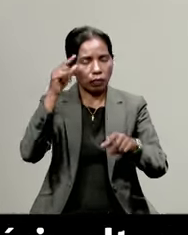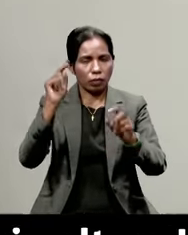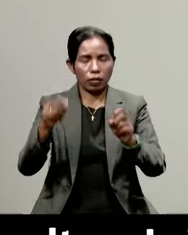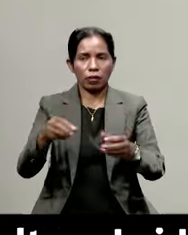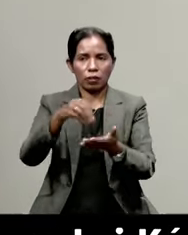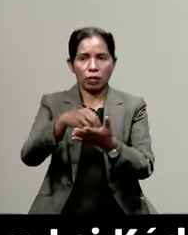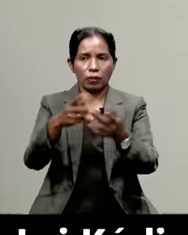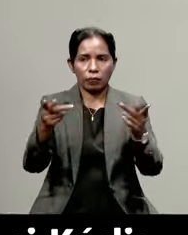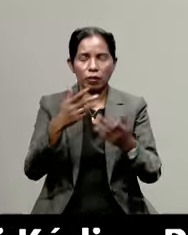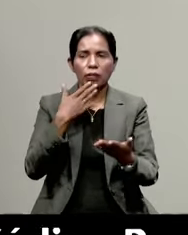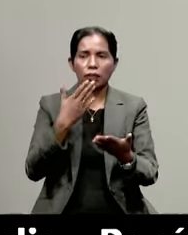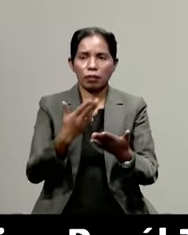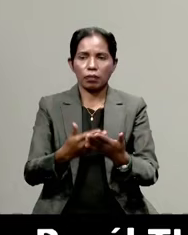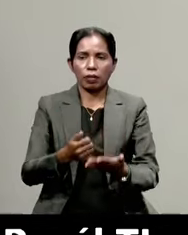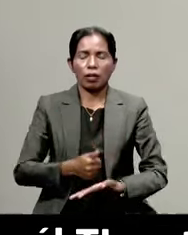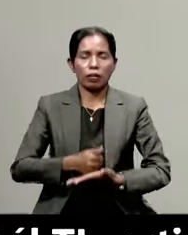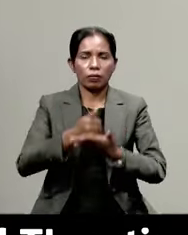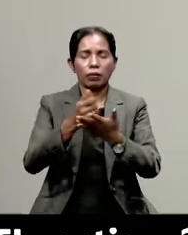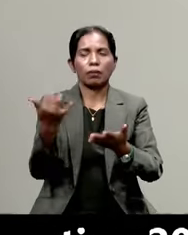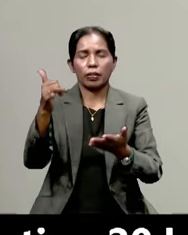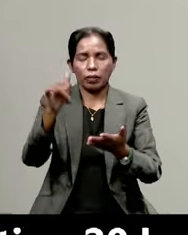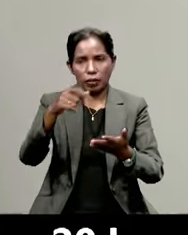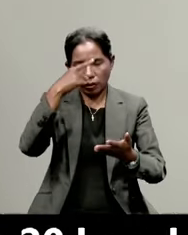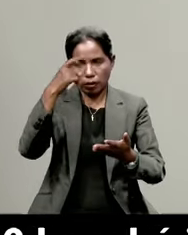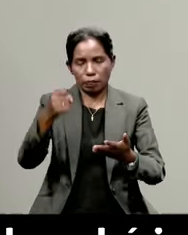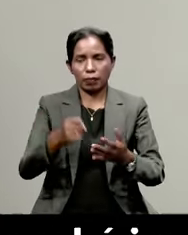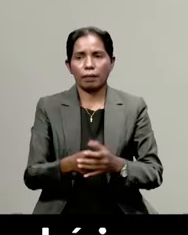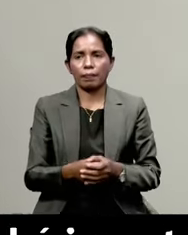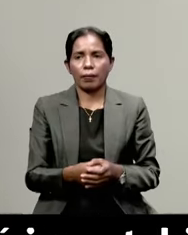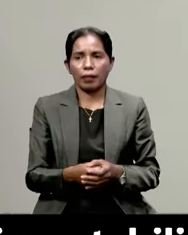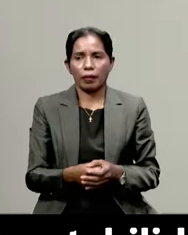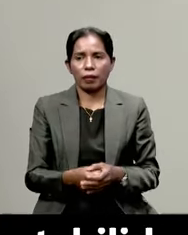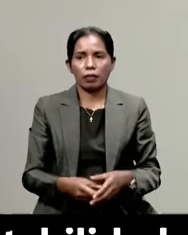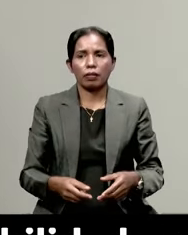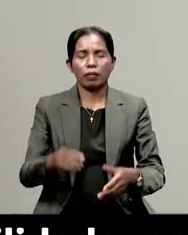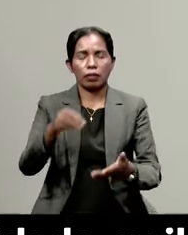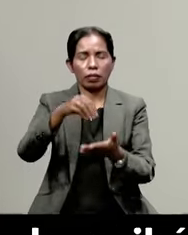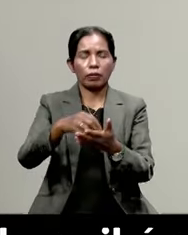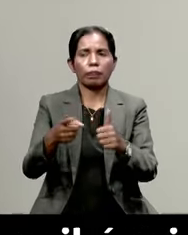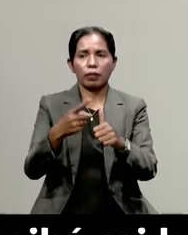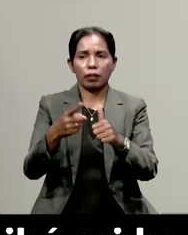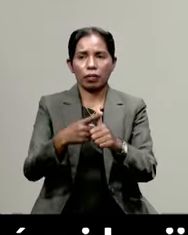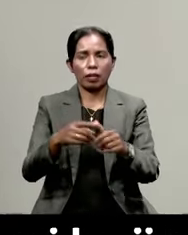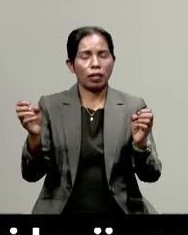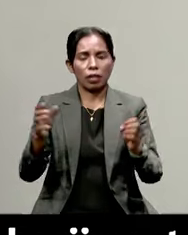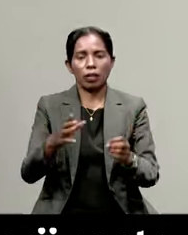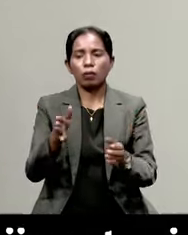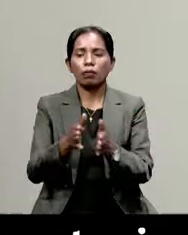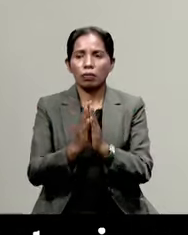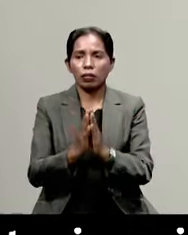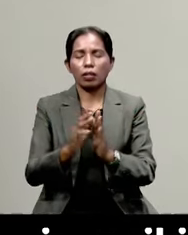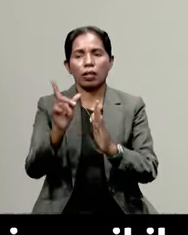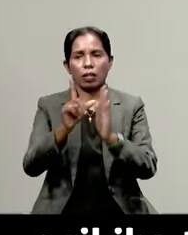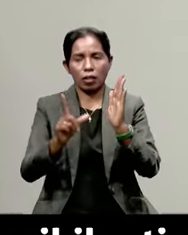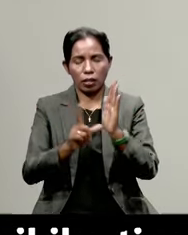condição rumo para po atendimento pesira tamo nusa ma ka momento ba fofo be tau ne ba ne ola se se lei